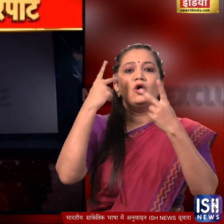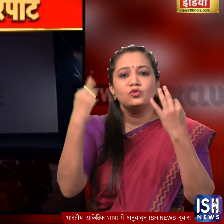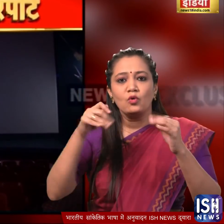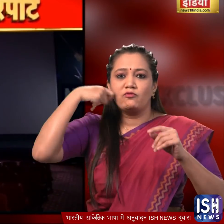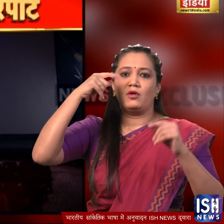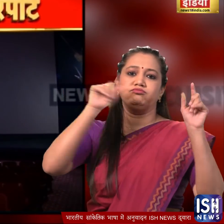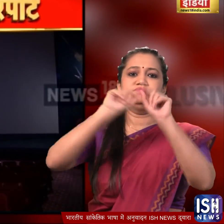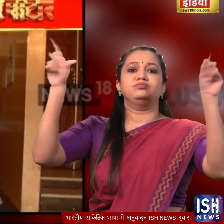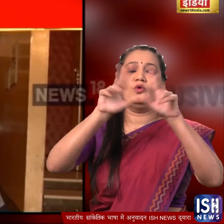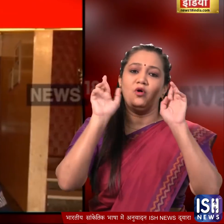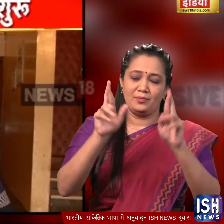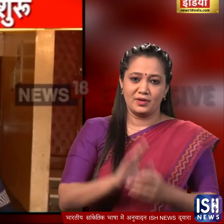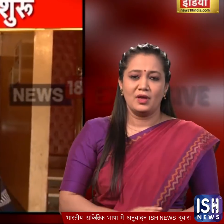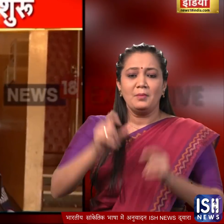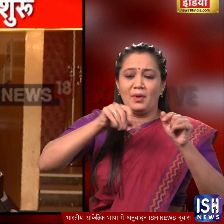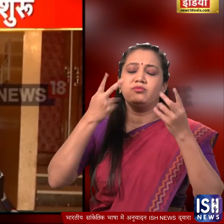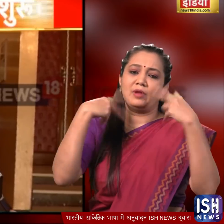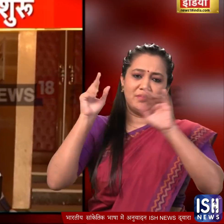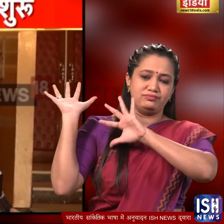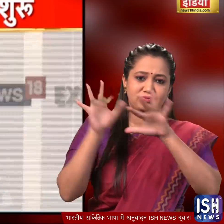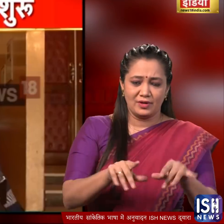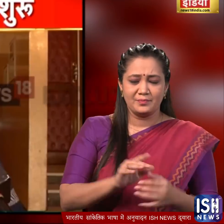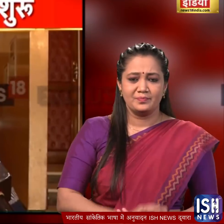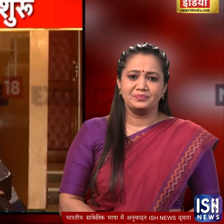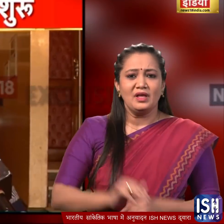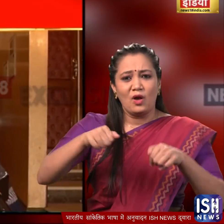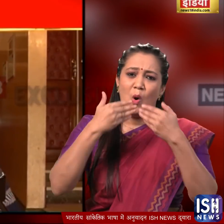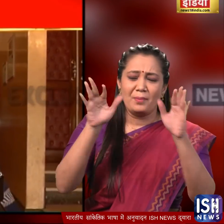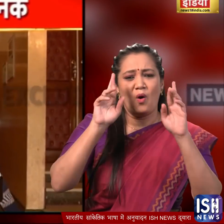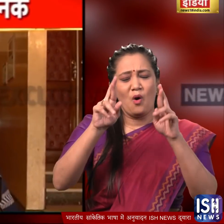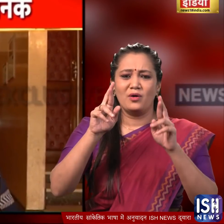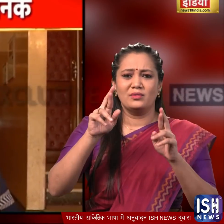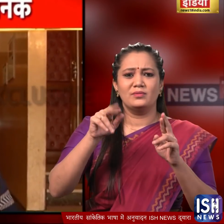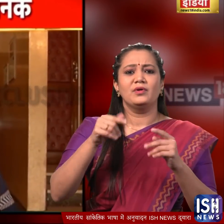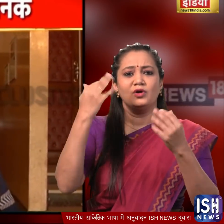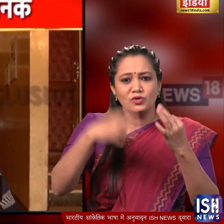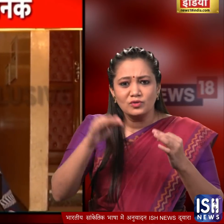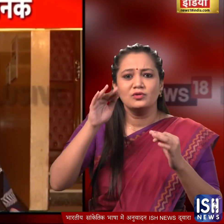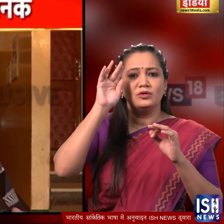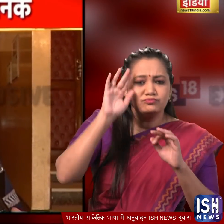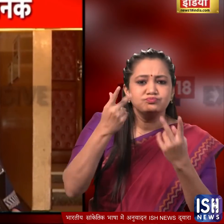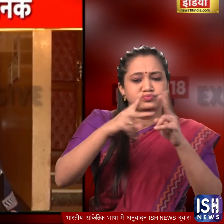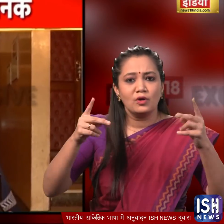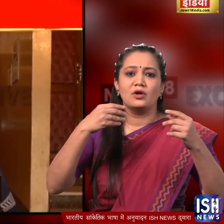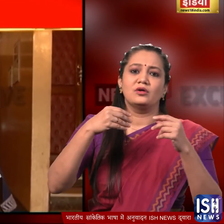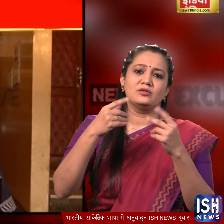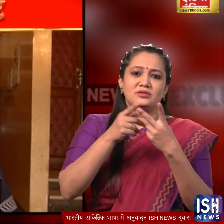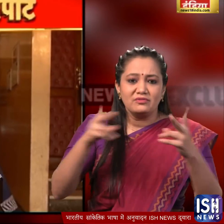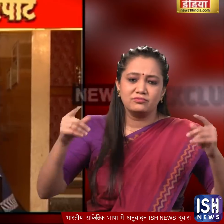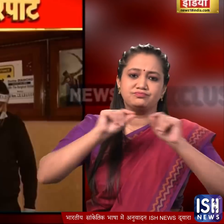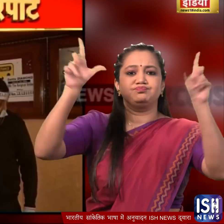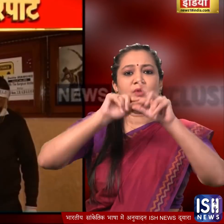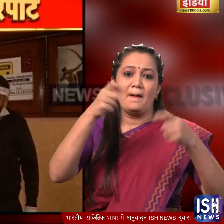की संख्या भी बढ़ेगी। जिस तरह से हमें ये मिल गई है छूट, उससे लगता है कि अब आगे नई मूवीज़ भी रिलीज़ होंगी तो बिजनेस